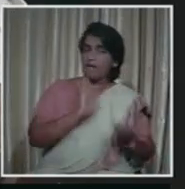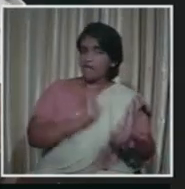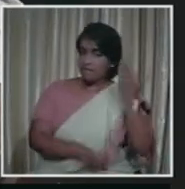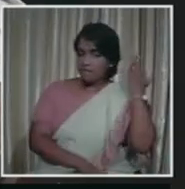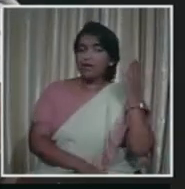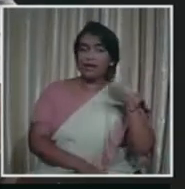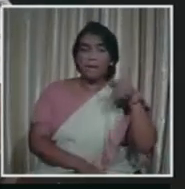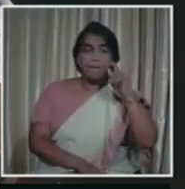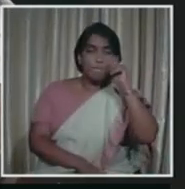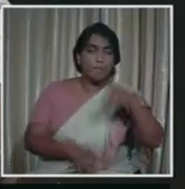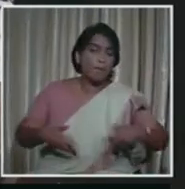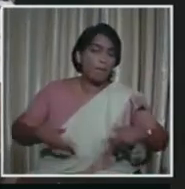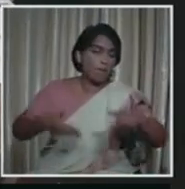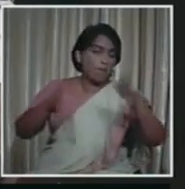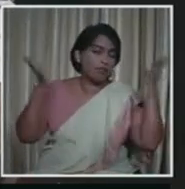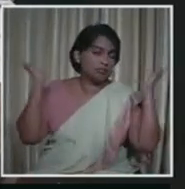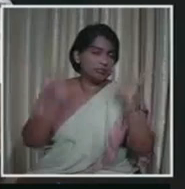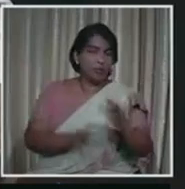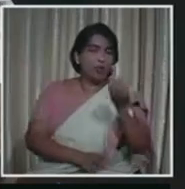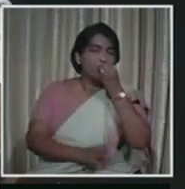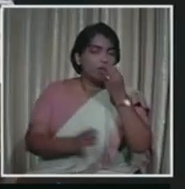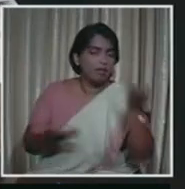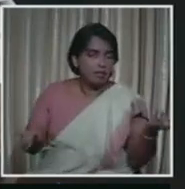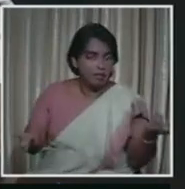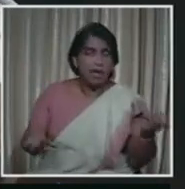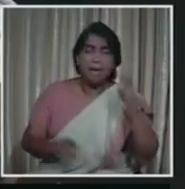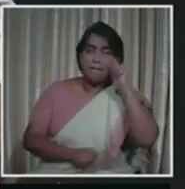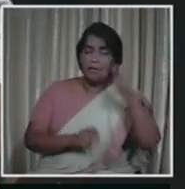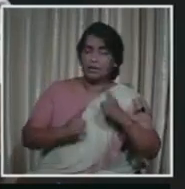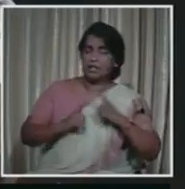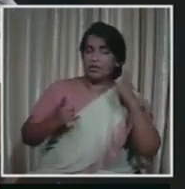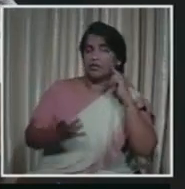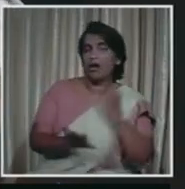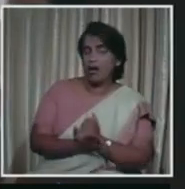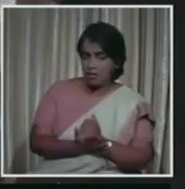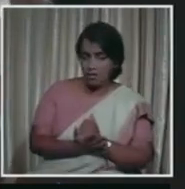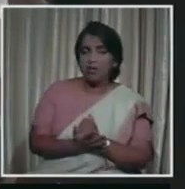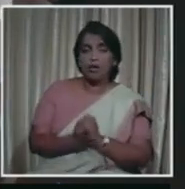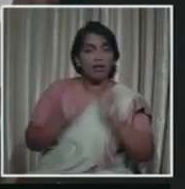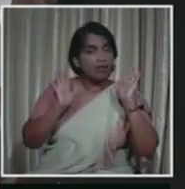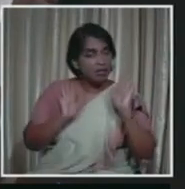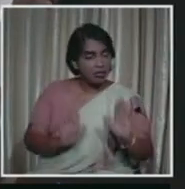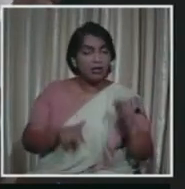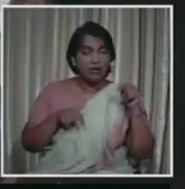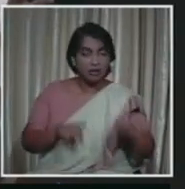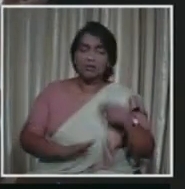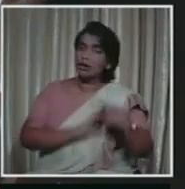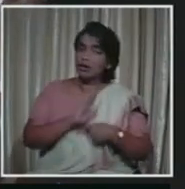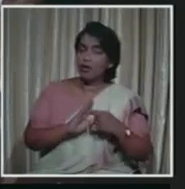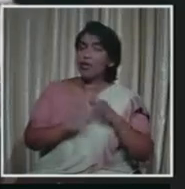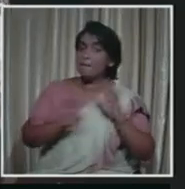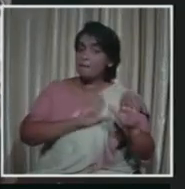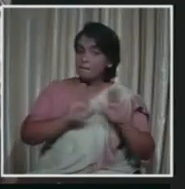දැන් මිනිස්සු බහපාරේ මිනිසුන්ගේ කන්න නැහැ මිනිසුන්ගේ ජීවත් වෙන්නේ නැහැ නමුත් මේ රටේ